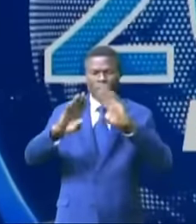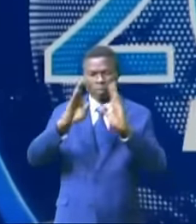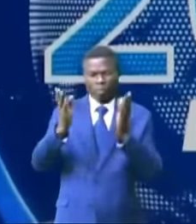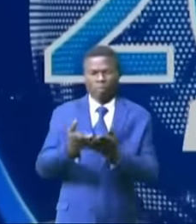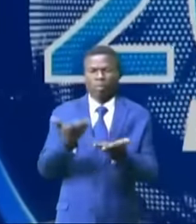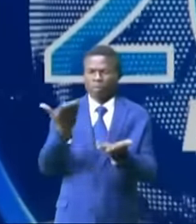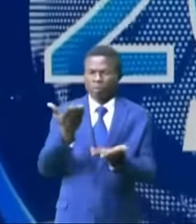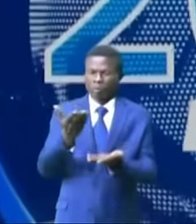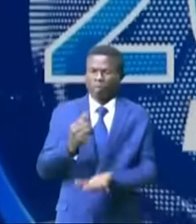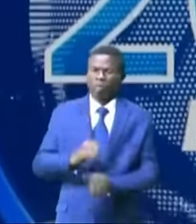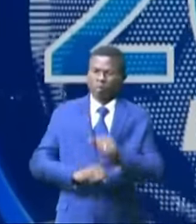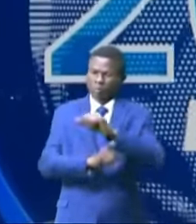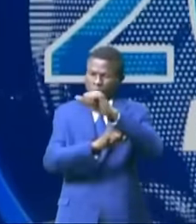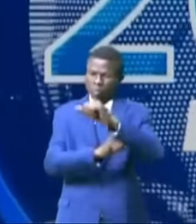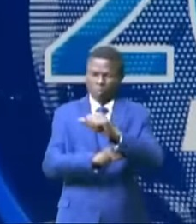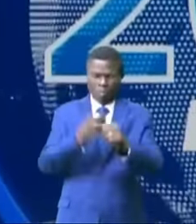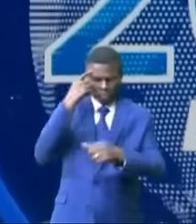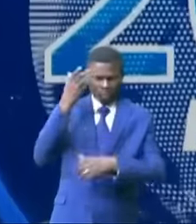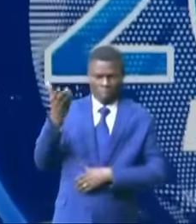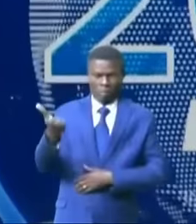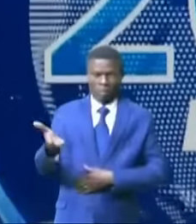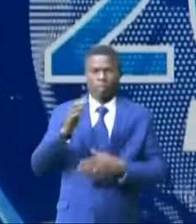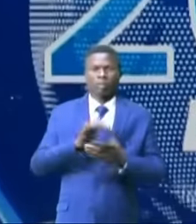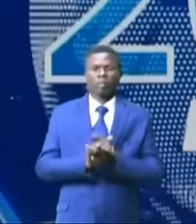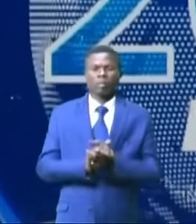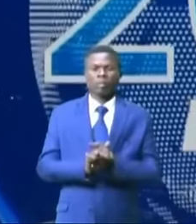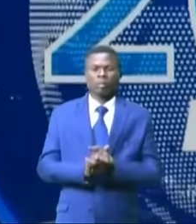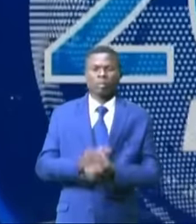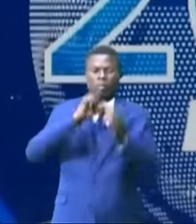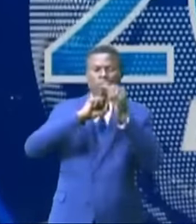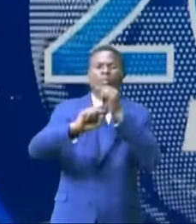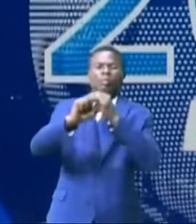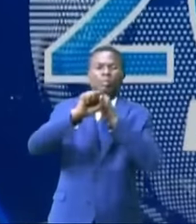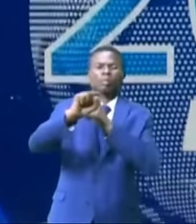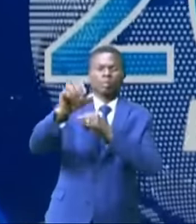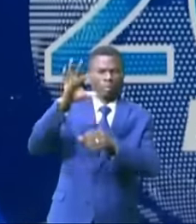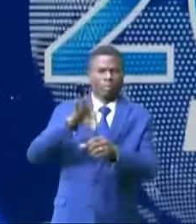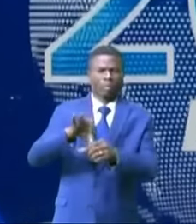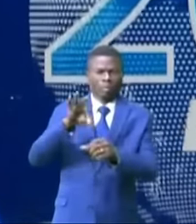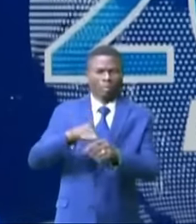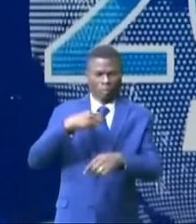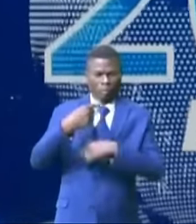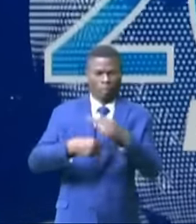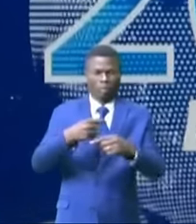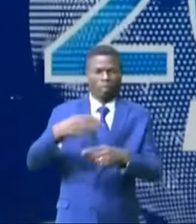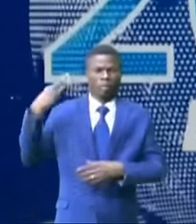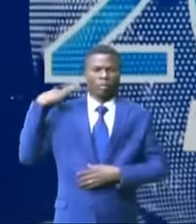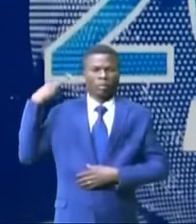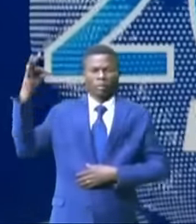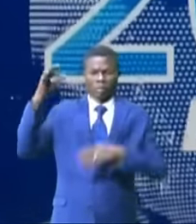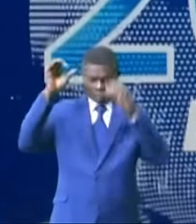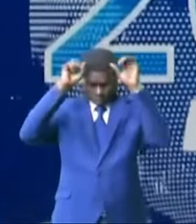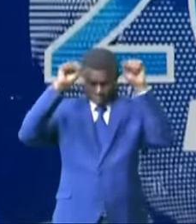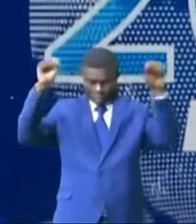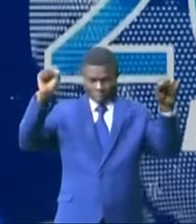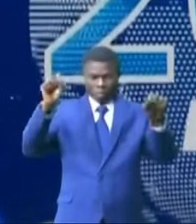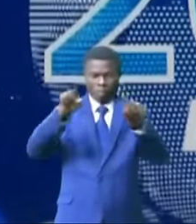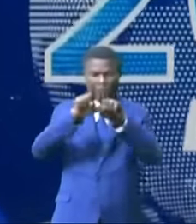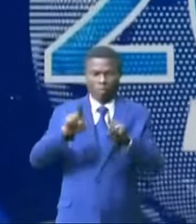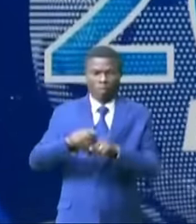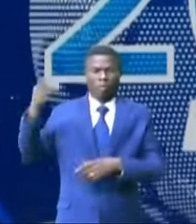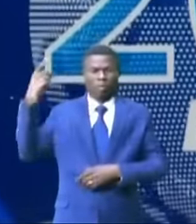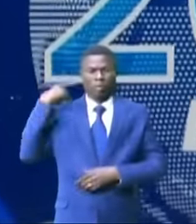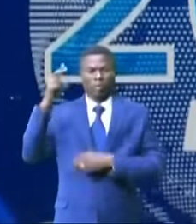des actes de soutien en leur direction. Et la campagne électorale qui bat son plein, les candidats à la présidentielle et à la